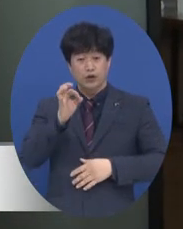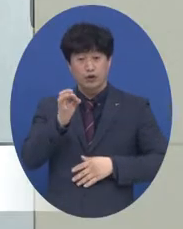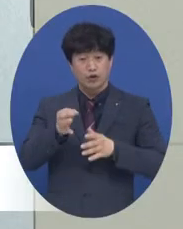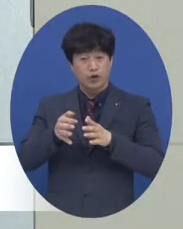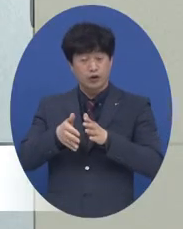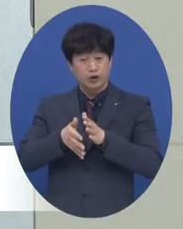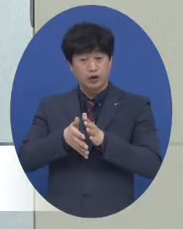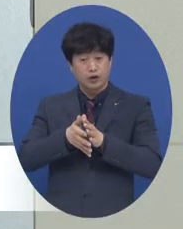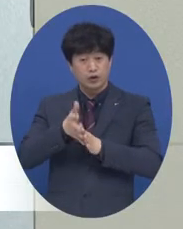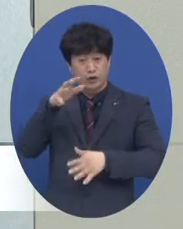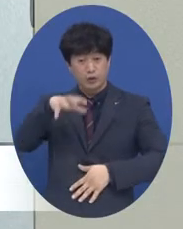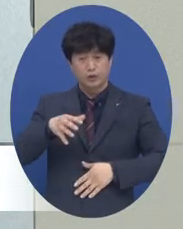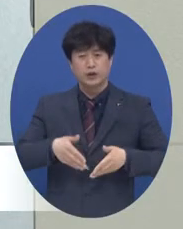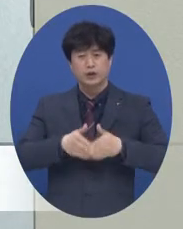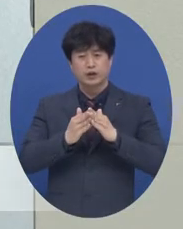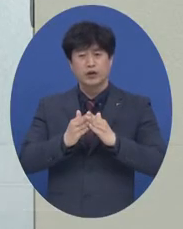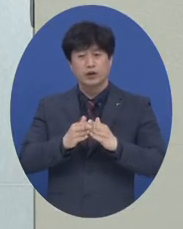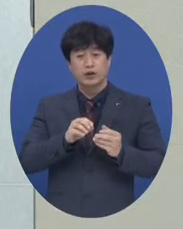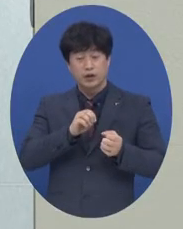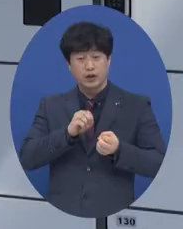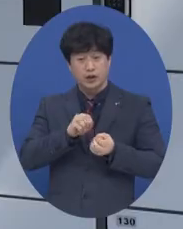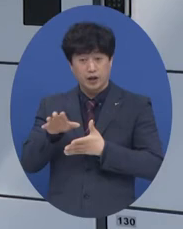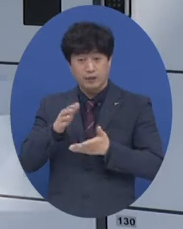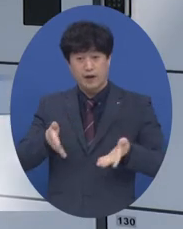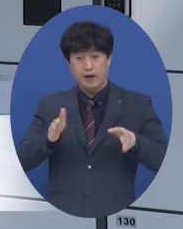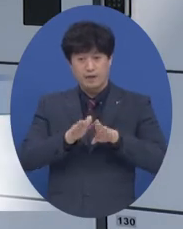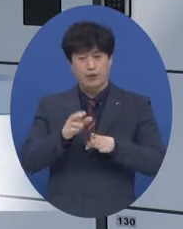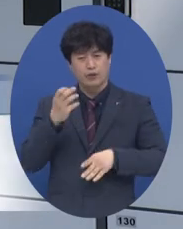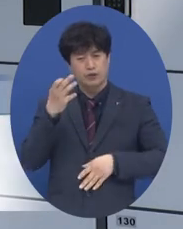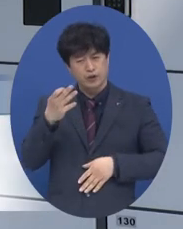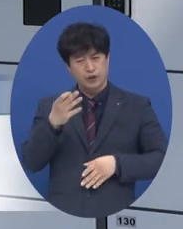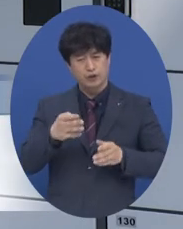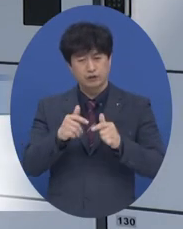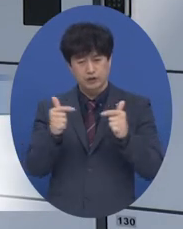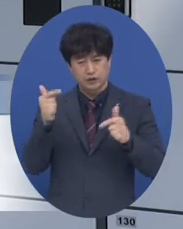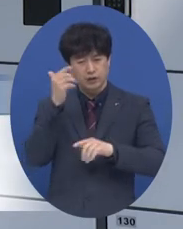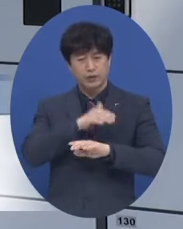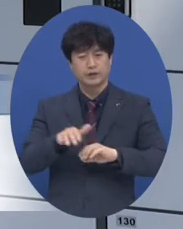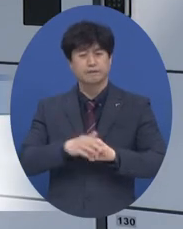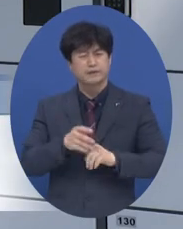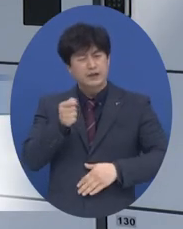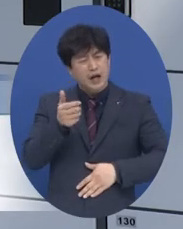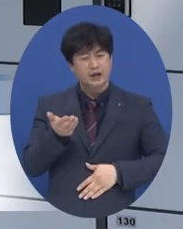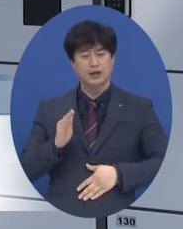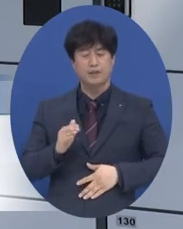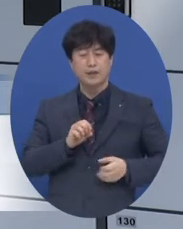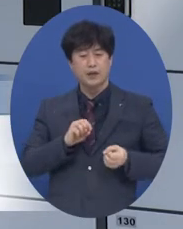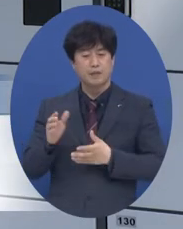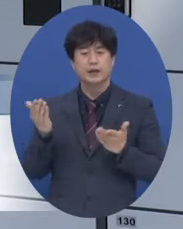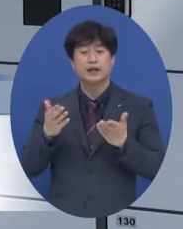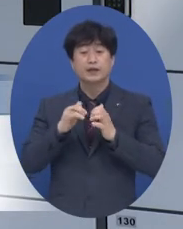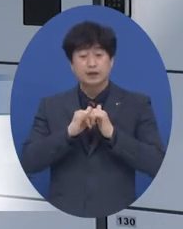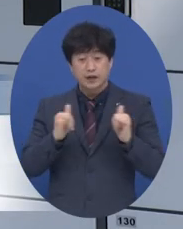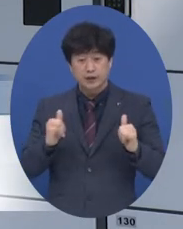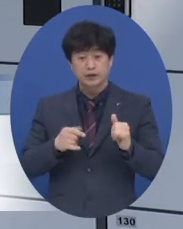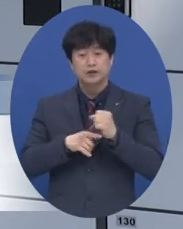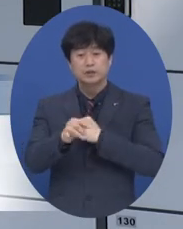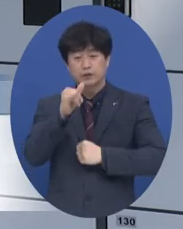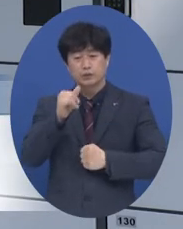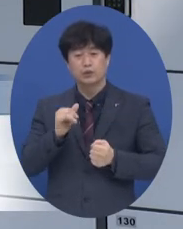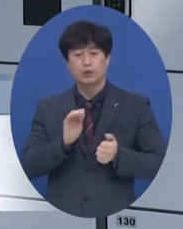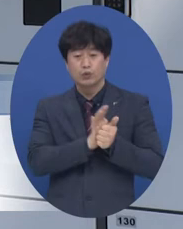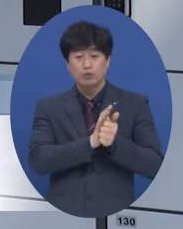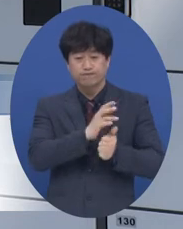13개 기관 까지 확대 합니다 작지만 택배 노동자들에게 의미있고 기와